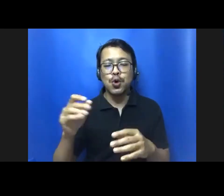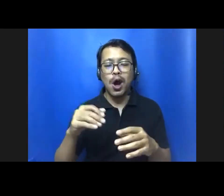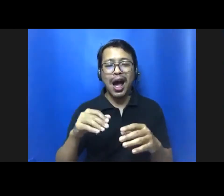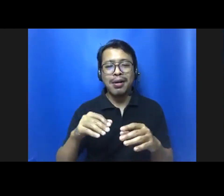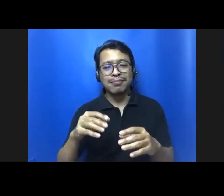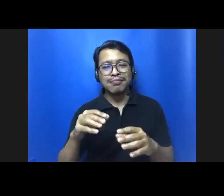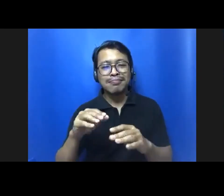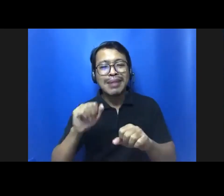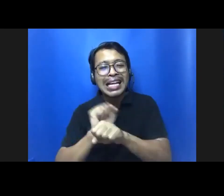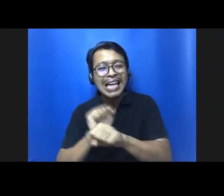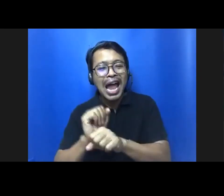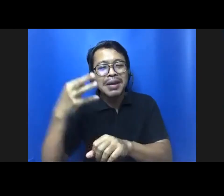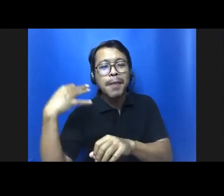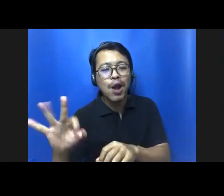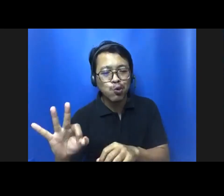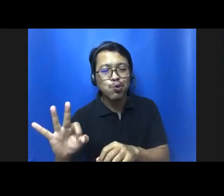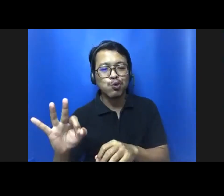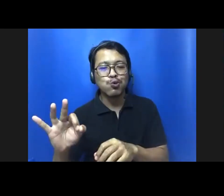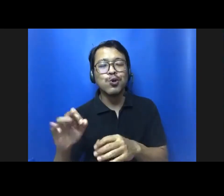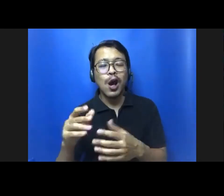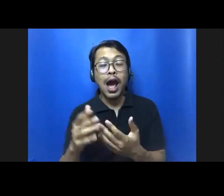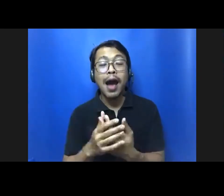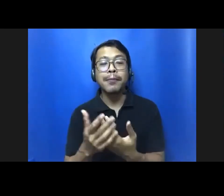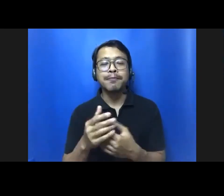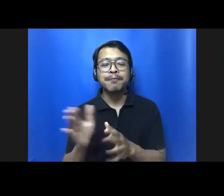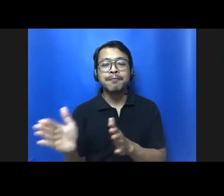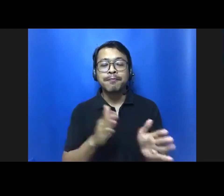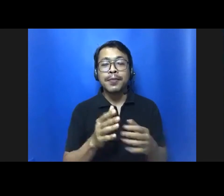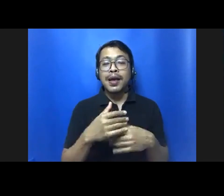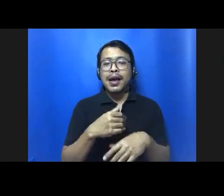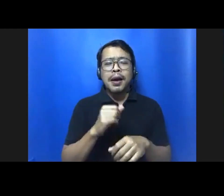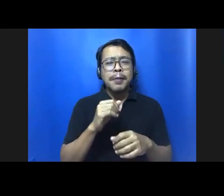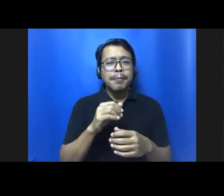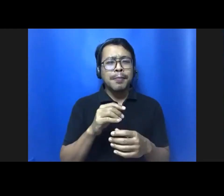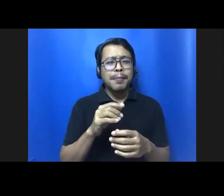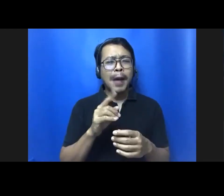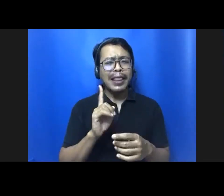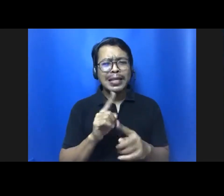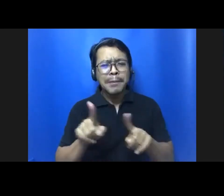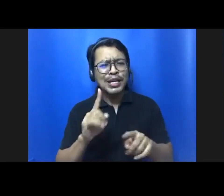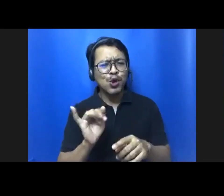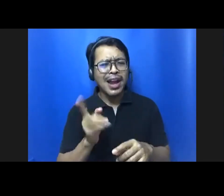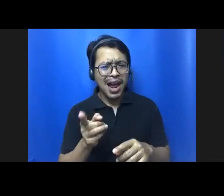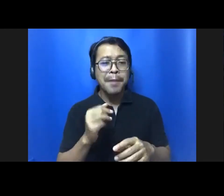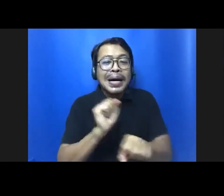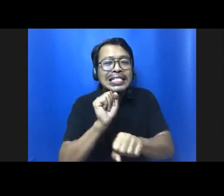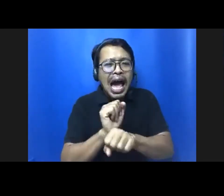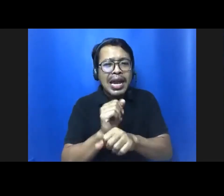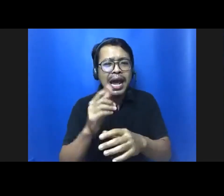petakan. Yang pekerjaan tidak akan hilang itu misalkan pekerjaan di bidang kesehatan, di